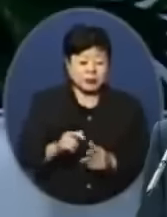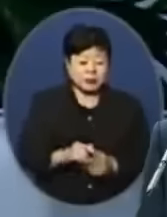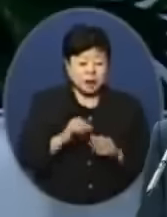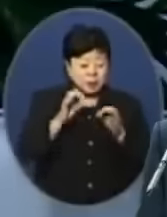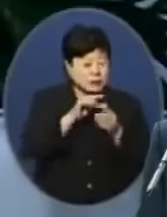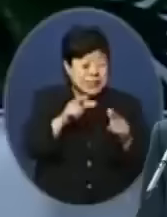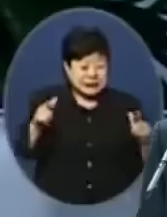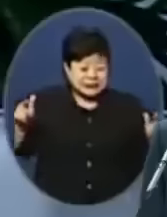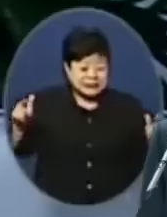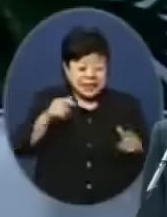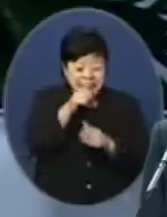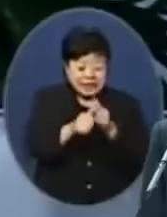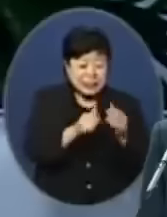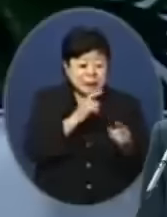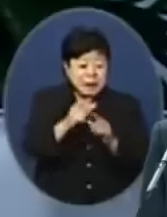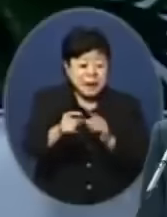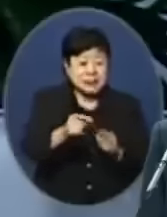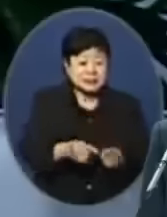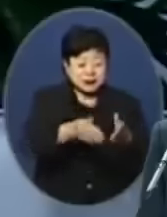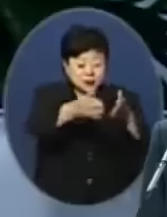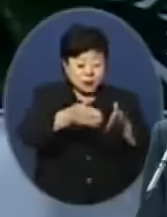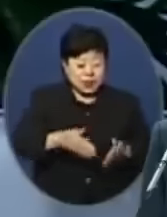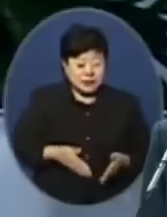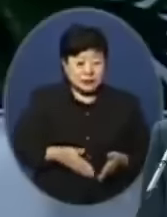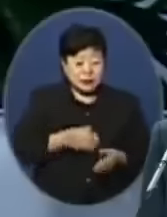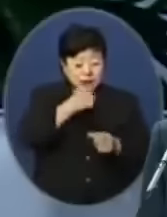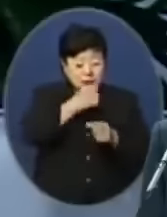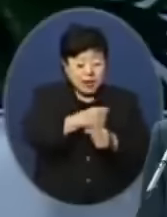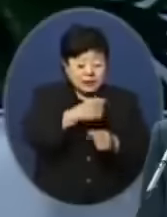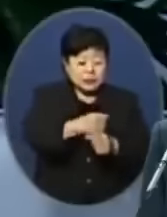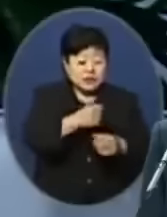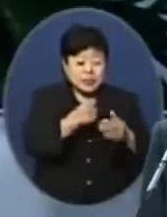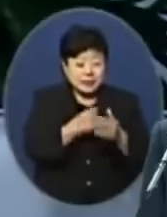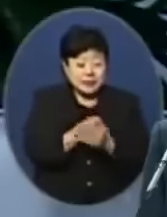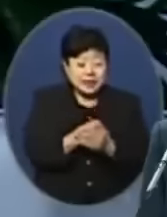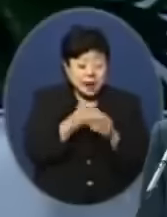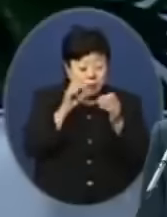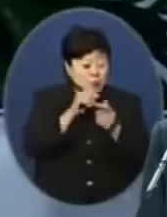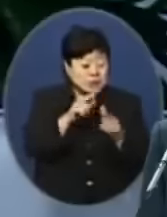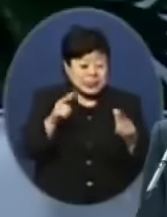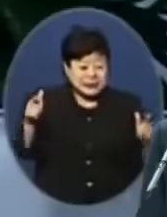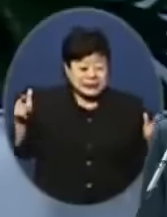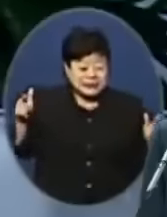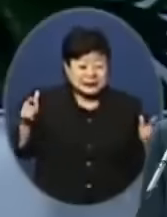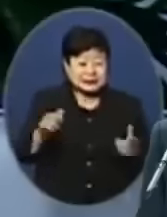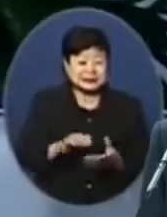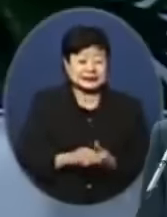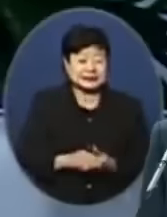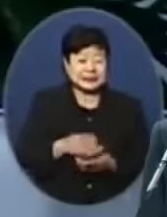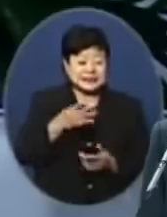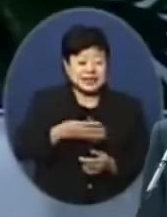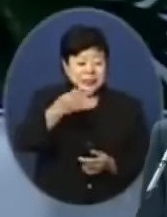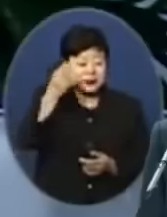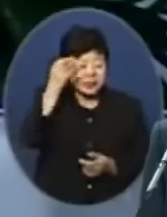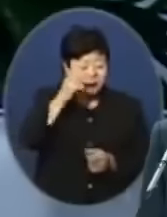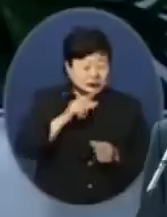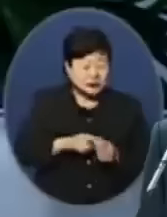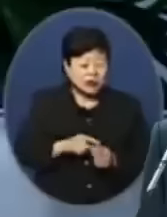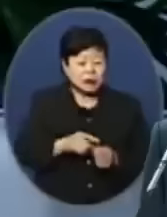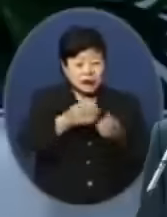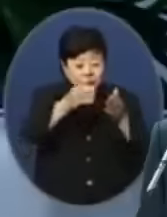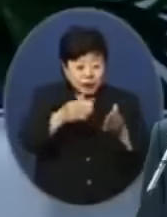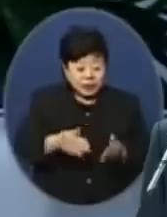안 보이는 하나님의 말씀에 의해서 만들어졌기 때문에 안 보이는 4차원의 영성을